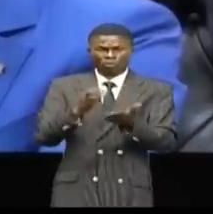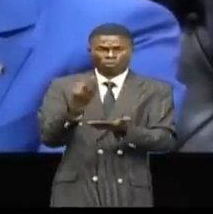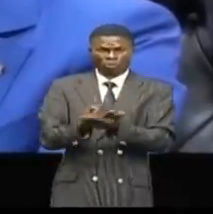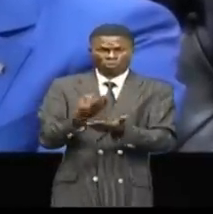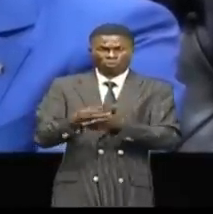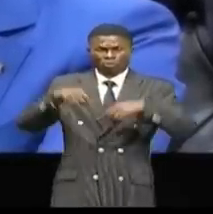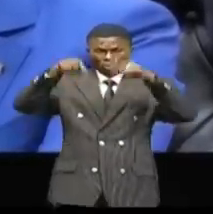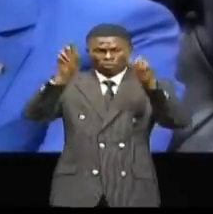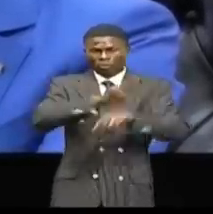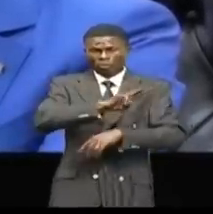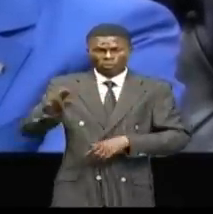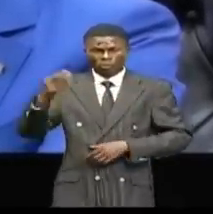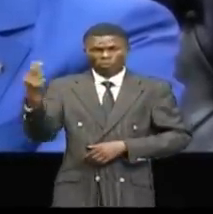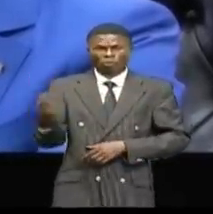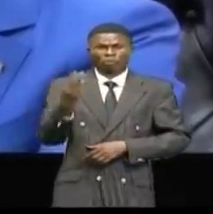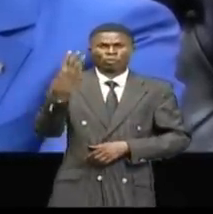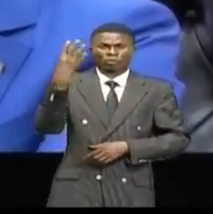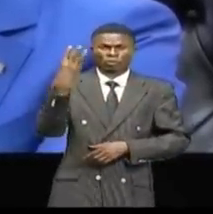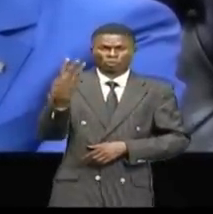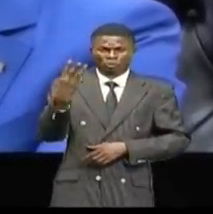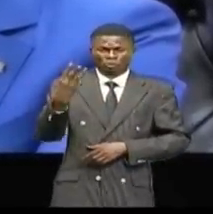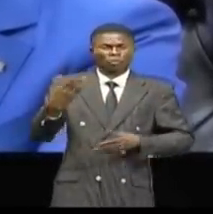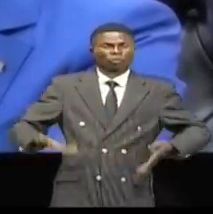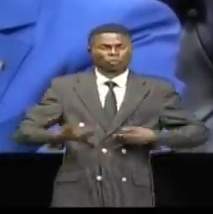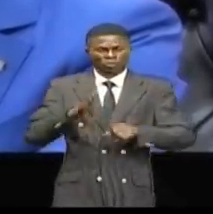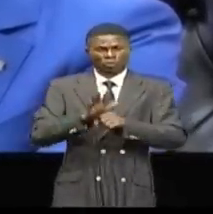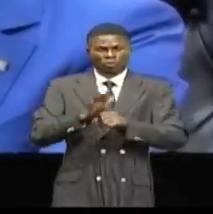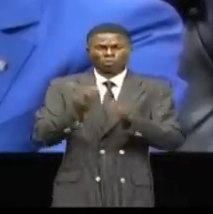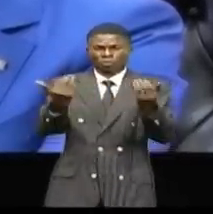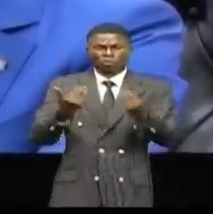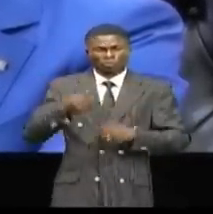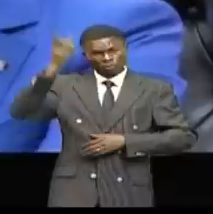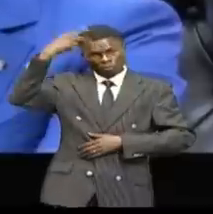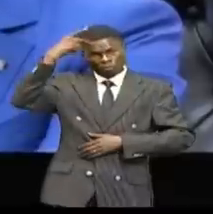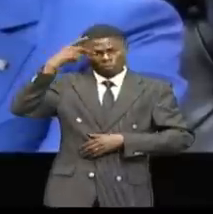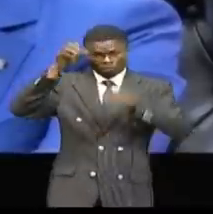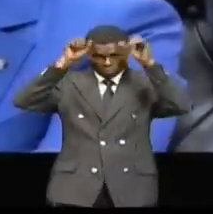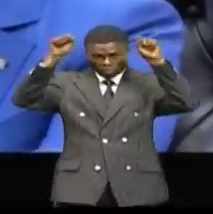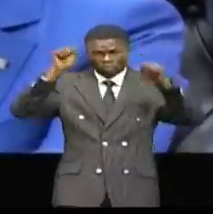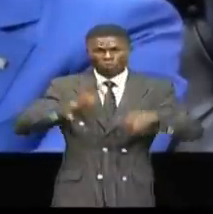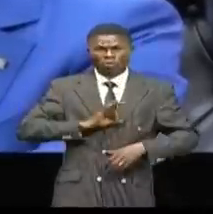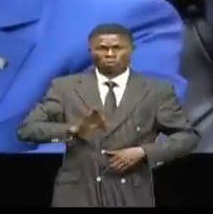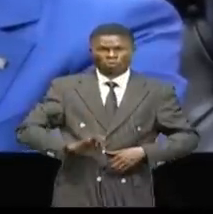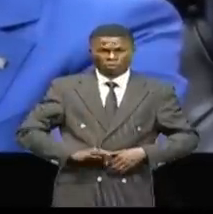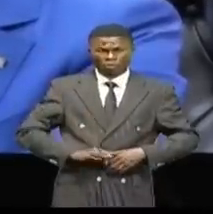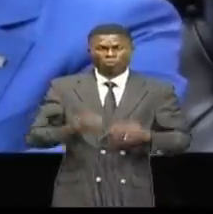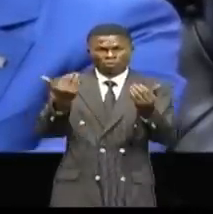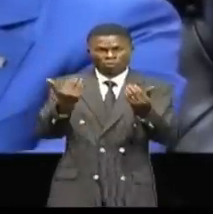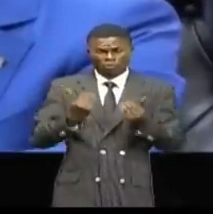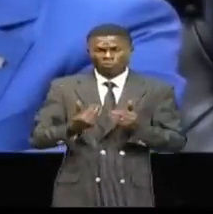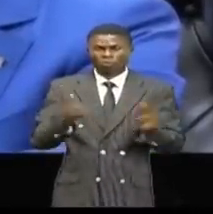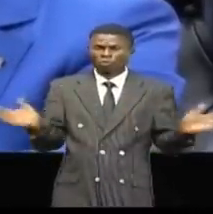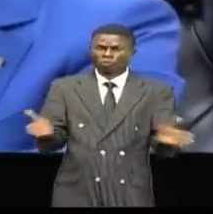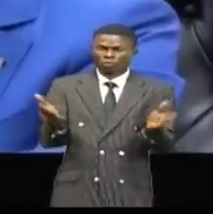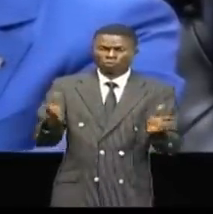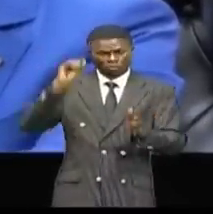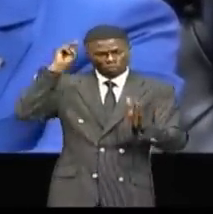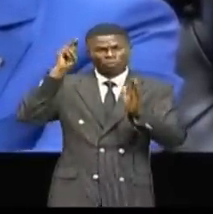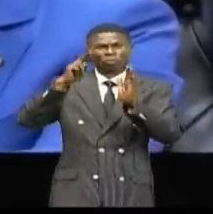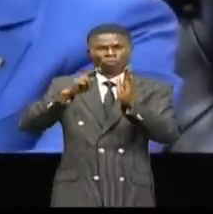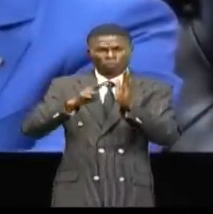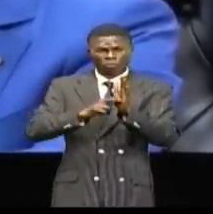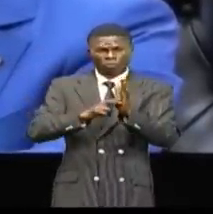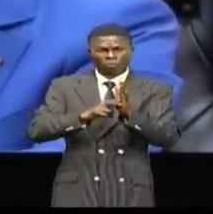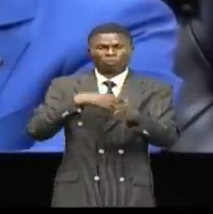pour l'exercice 2023, salué la volonté politique du chef de l'État, volonté qui a motivé le gouvernement